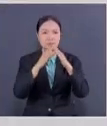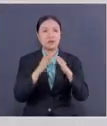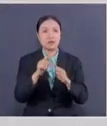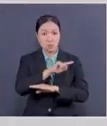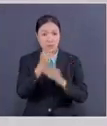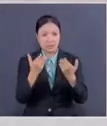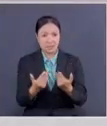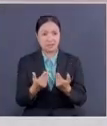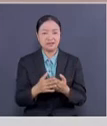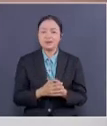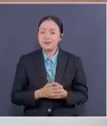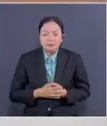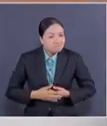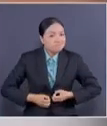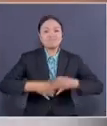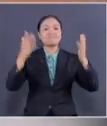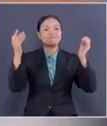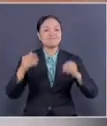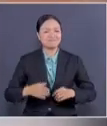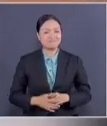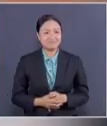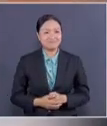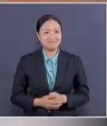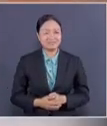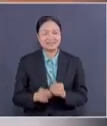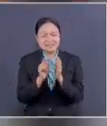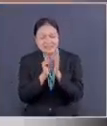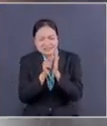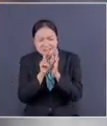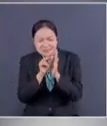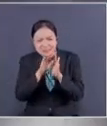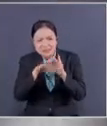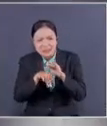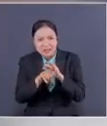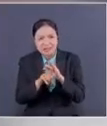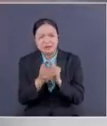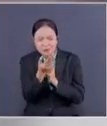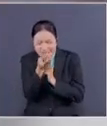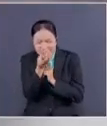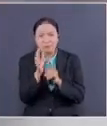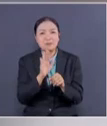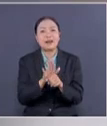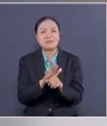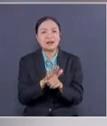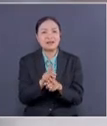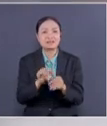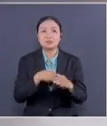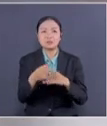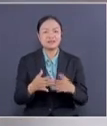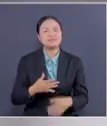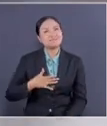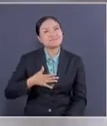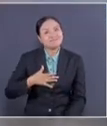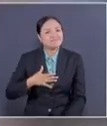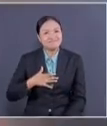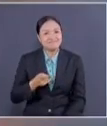ครูบอกขอปลดปล่อยสักวันนึงเหอะแม้จะไม่ถึง30วินาทีแต่ครูบอกพอละ ขอนิดนึง แค่นี้พอละจบละฟินม